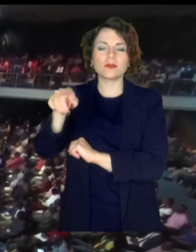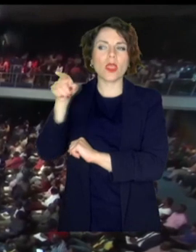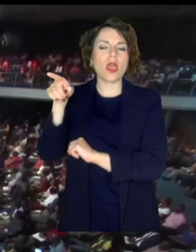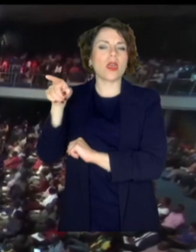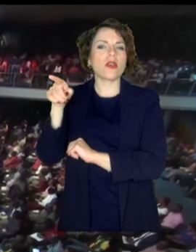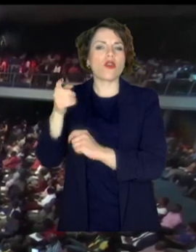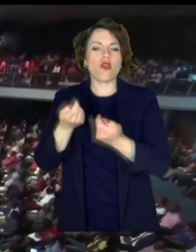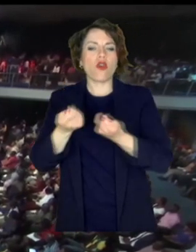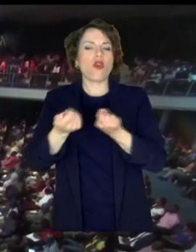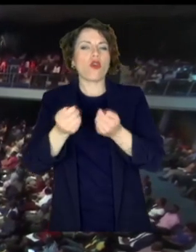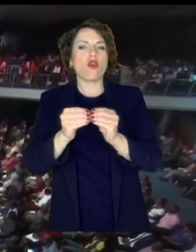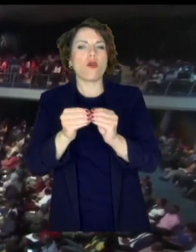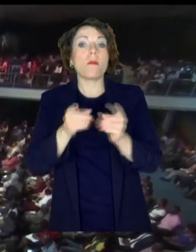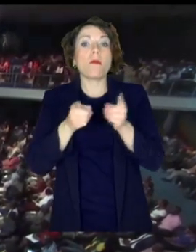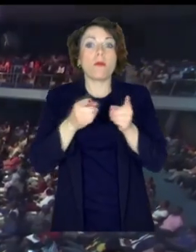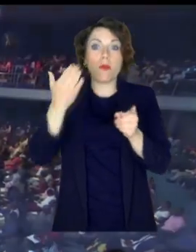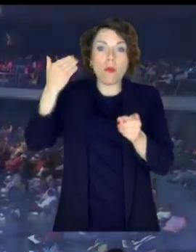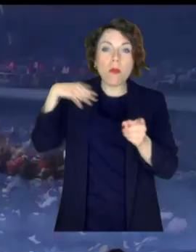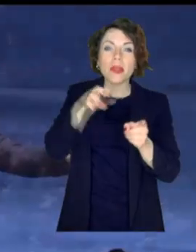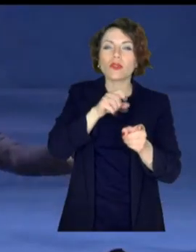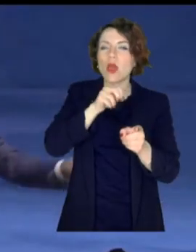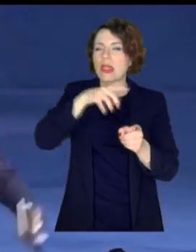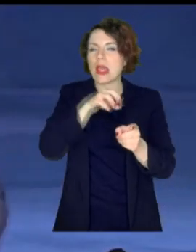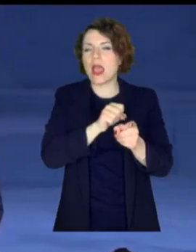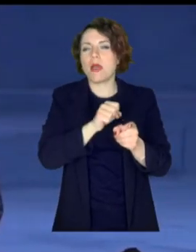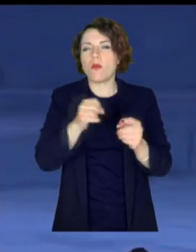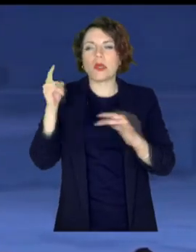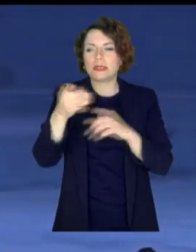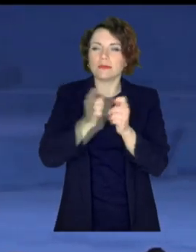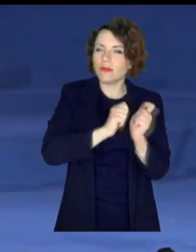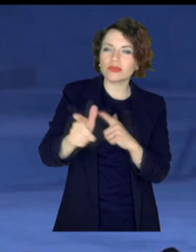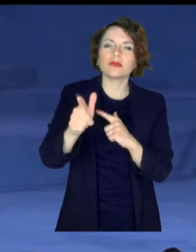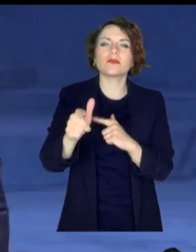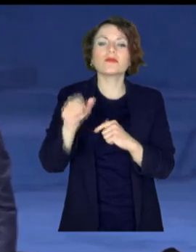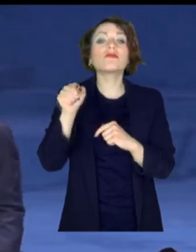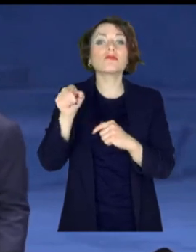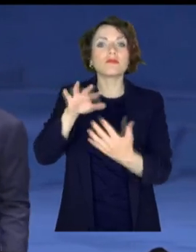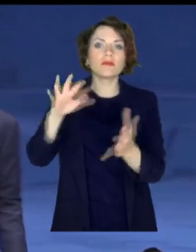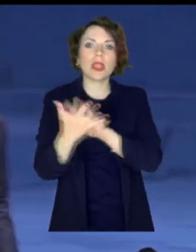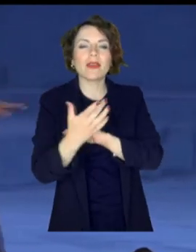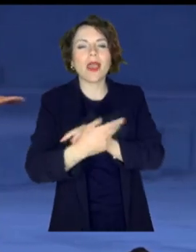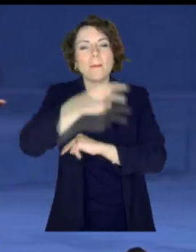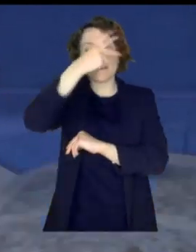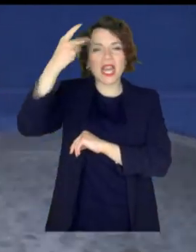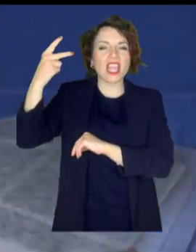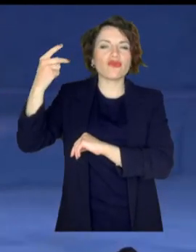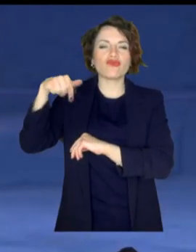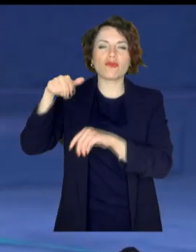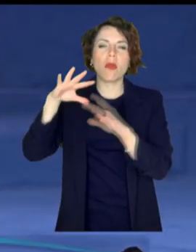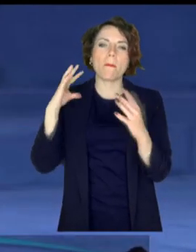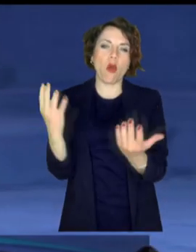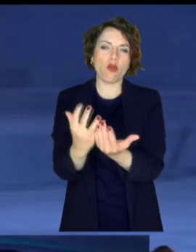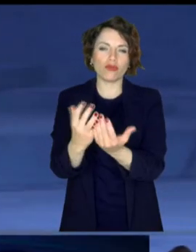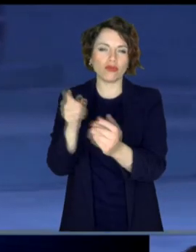controllo? Quando Adamo lo svendette a Satana. Allora divenne il principe del